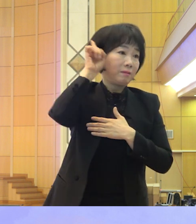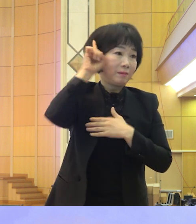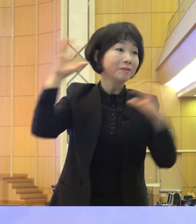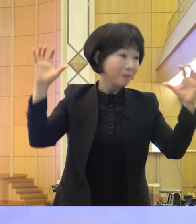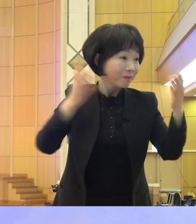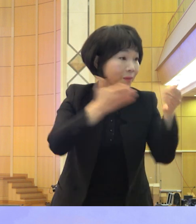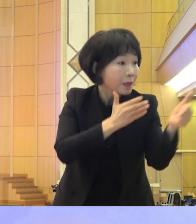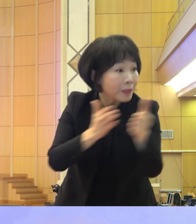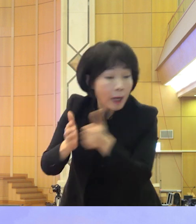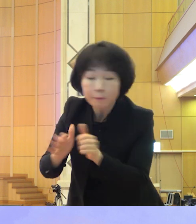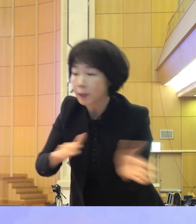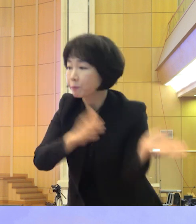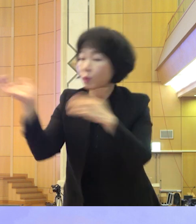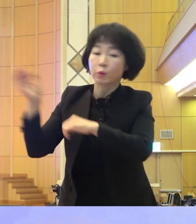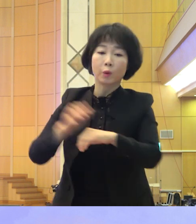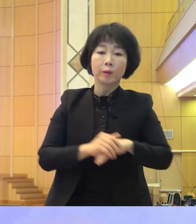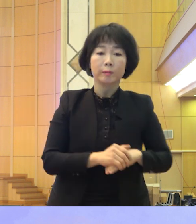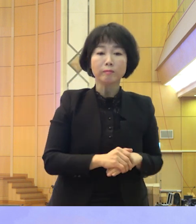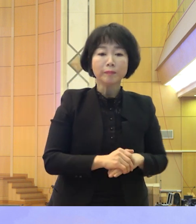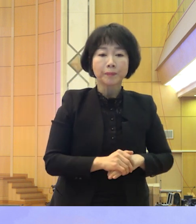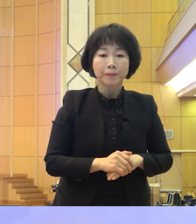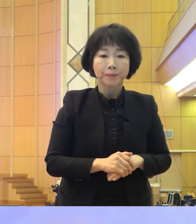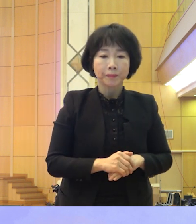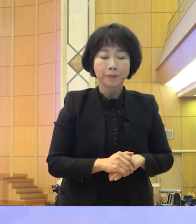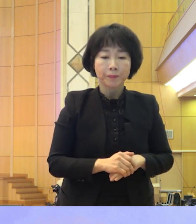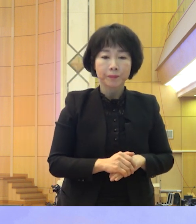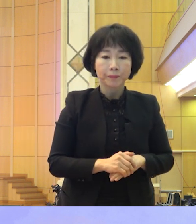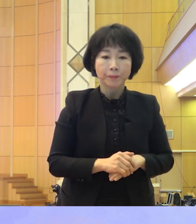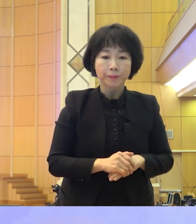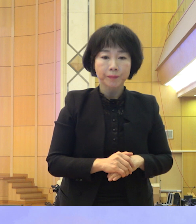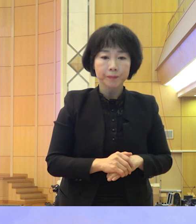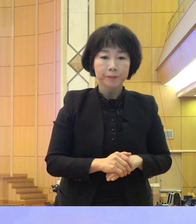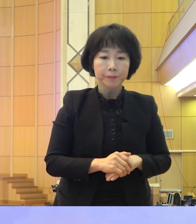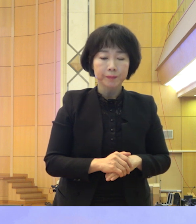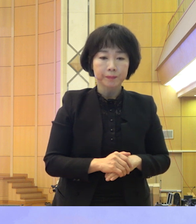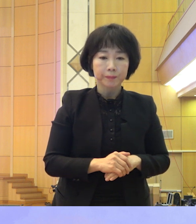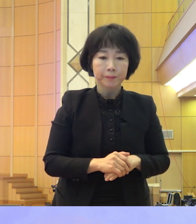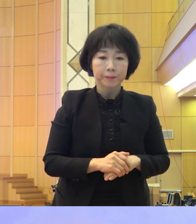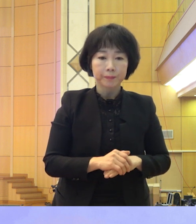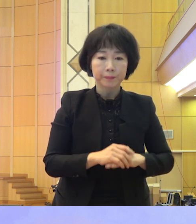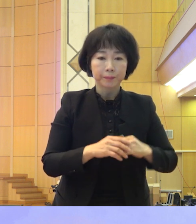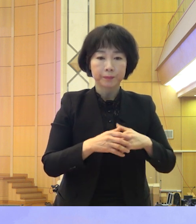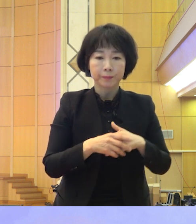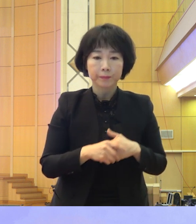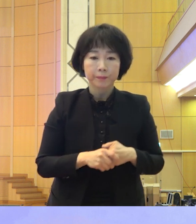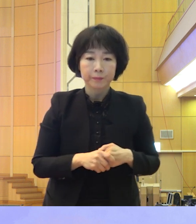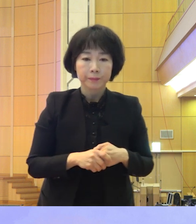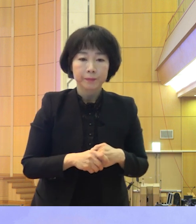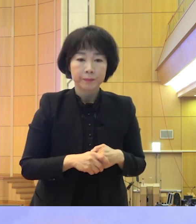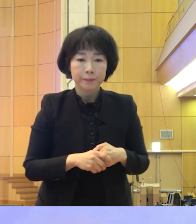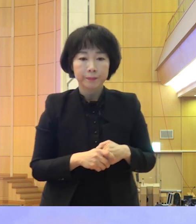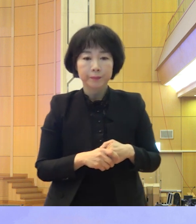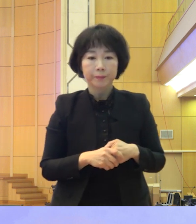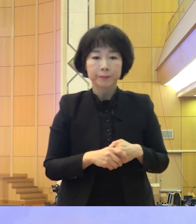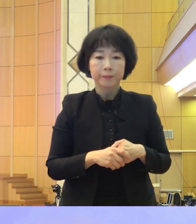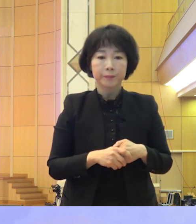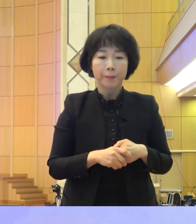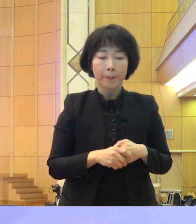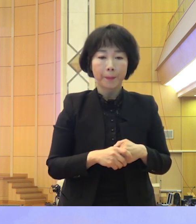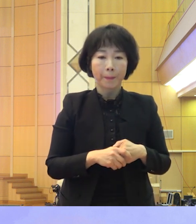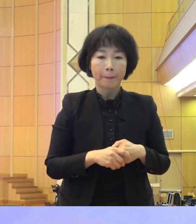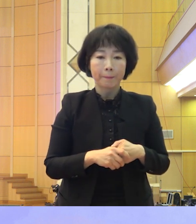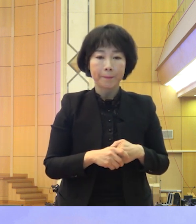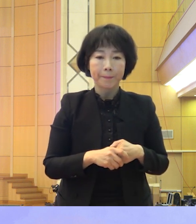그리고 내일 월요일 밤 8시 30분에 중급 성경교육이 있습니다.